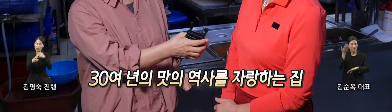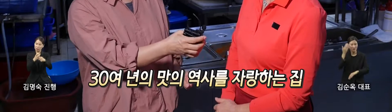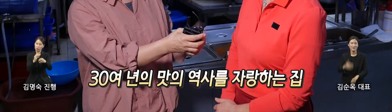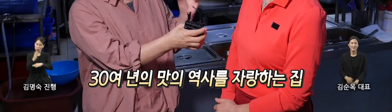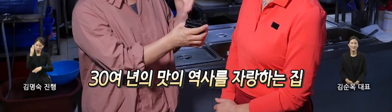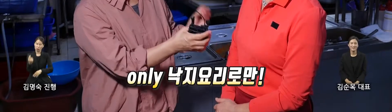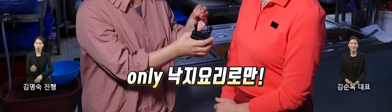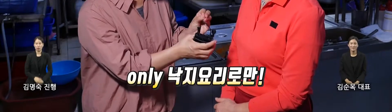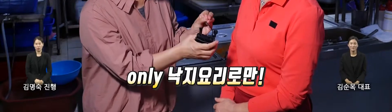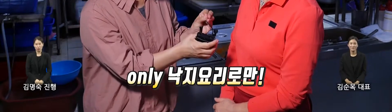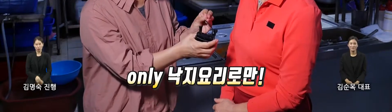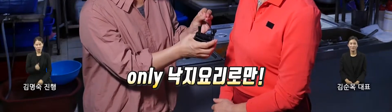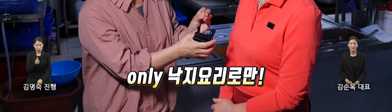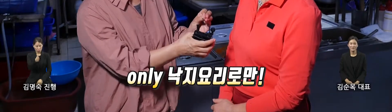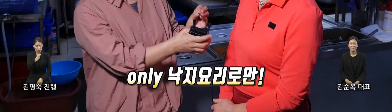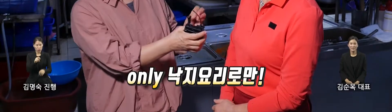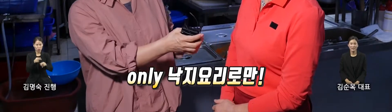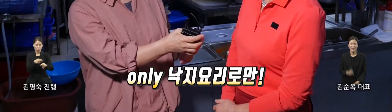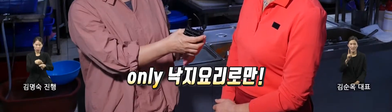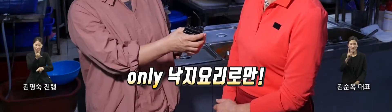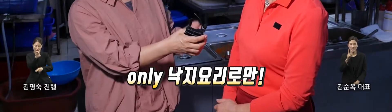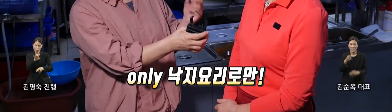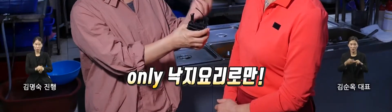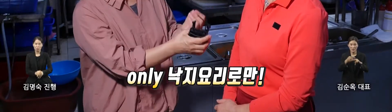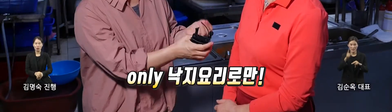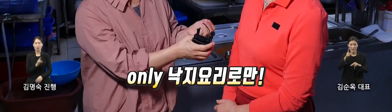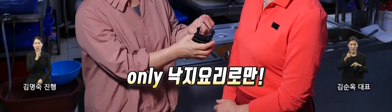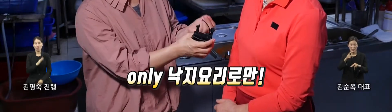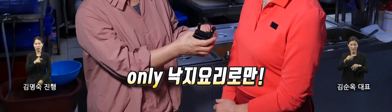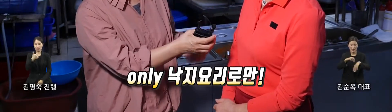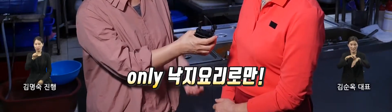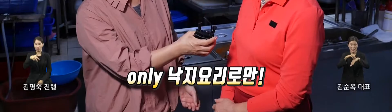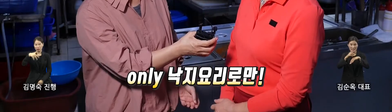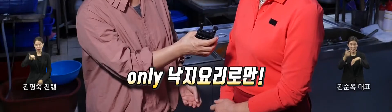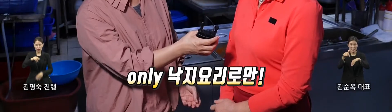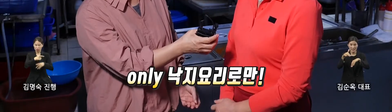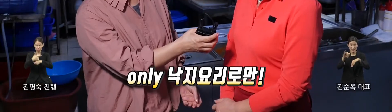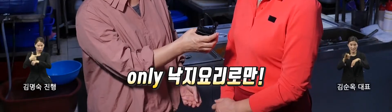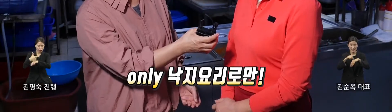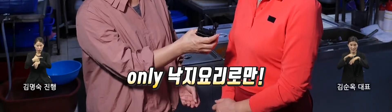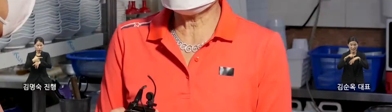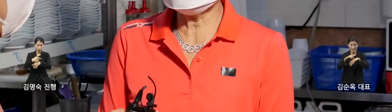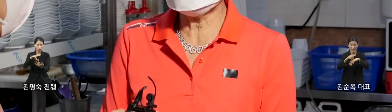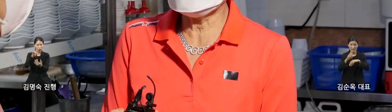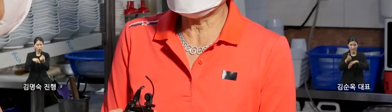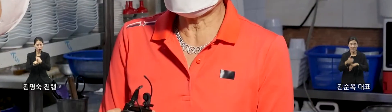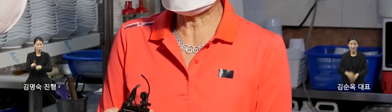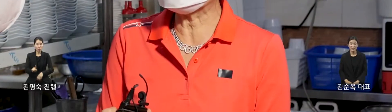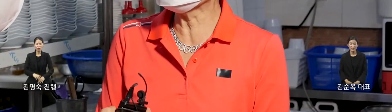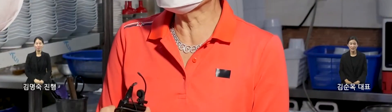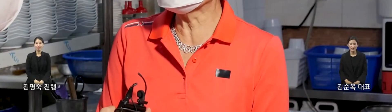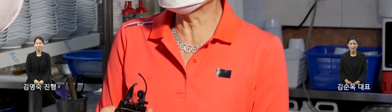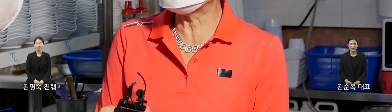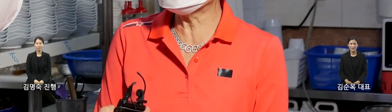예, 예. 그러니까 한 요리로만? 네네. 낙지. 어떻게 근데 낙지를 선택하셨어요? 많은 것 중에? 그래, 이제